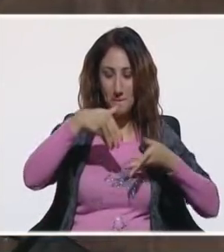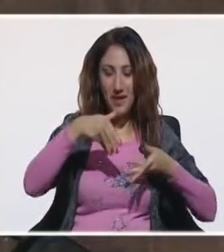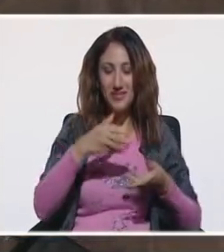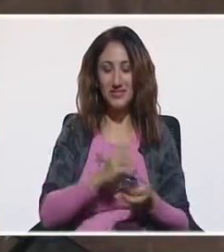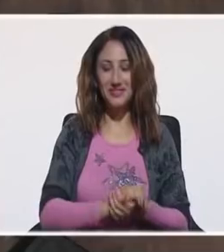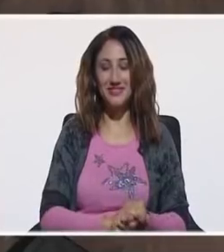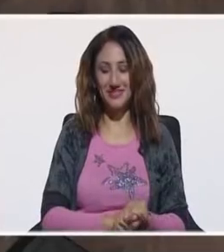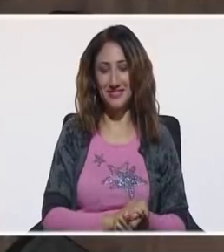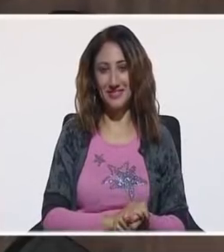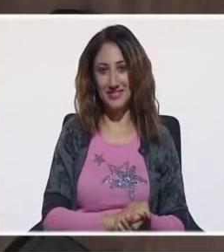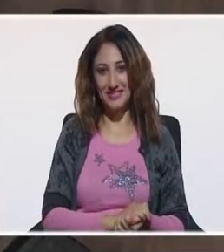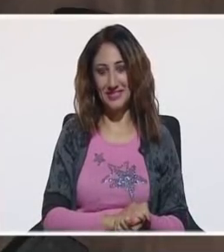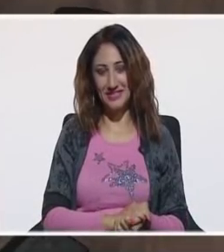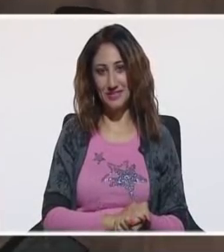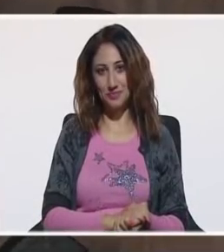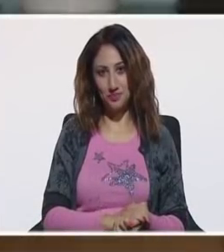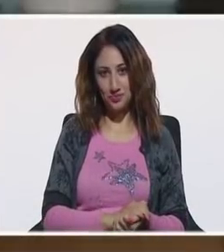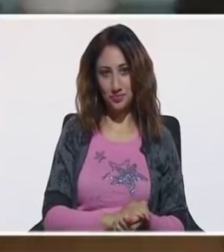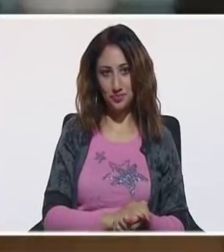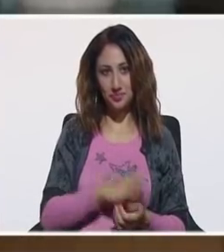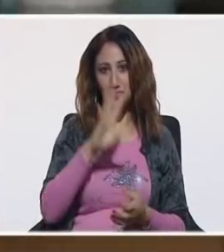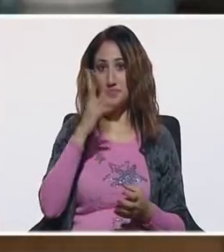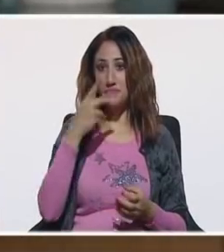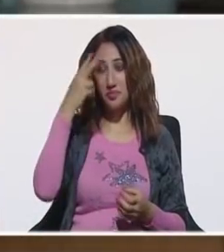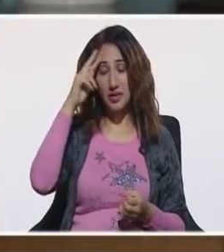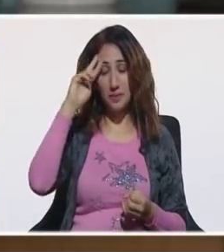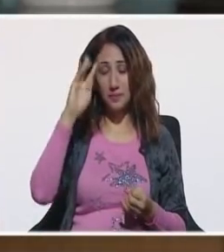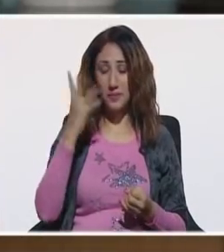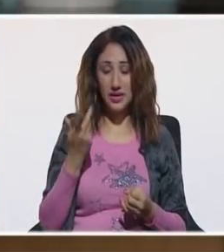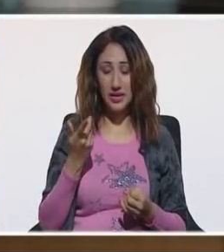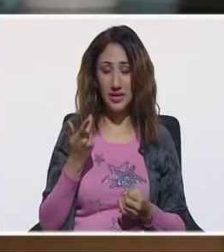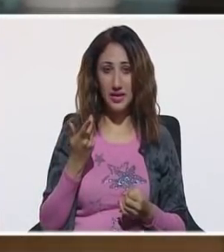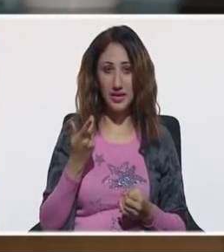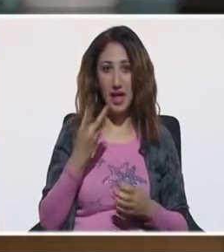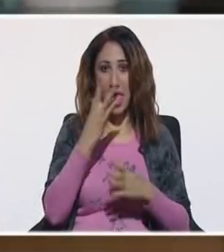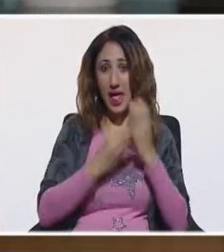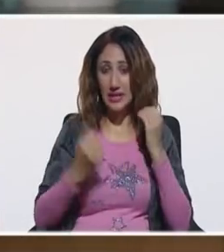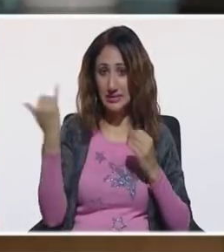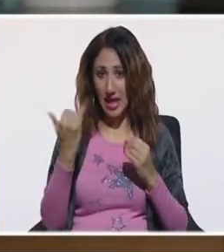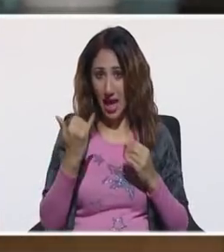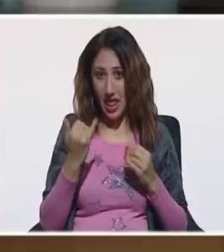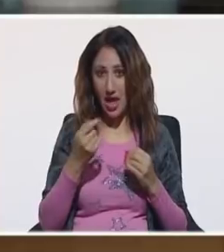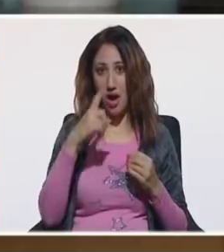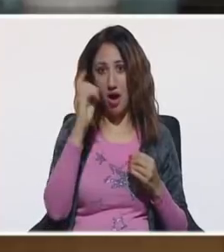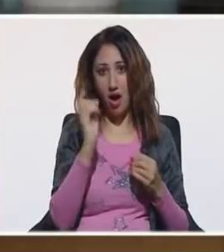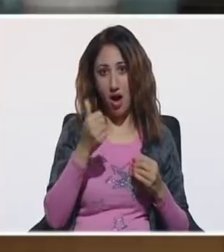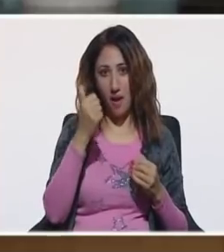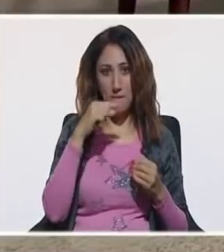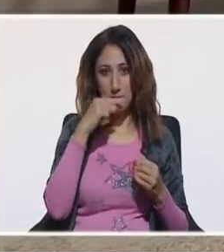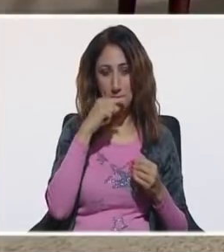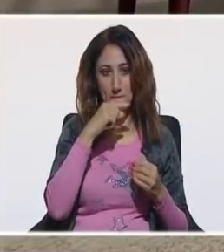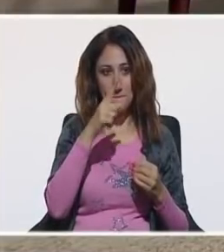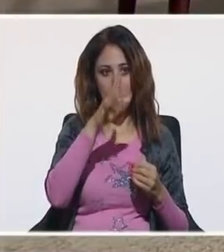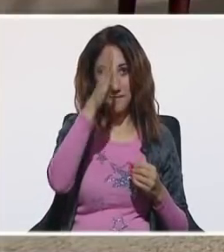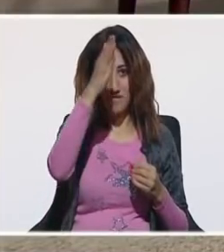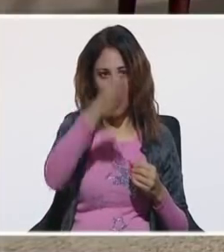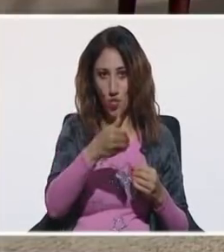يعني مدام سهير مين اللي كانت ولادتها اسهل عبير ولا رانيا